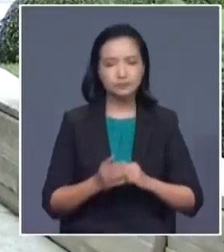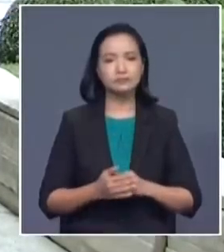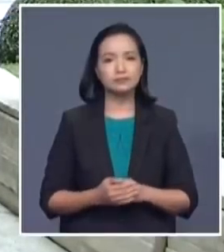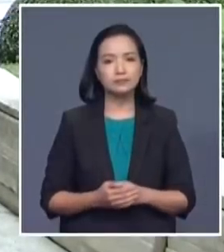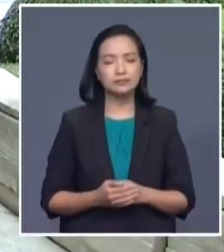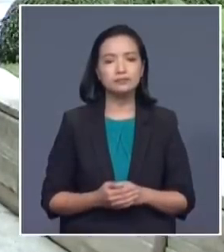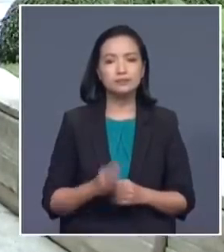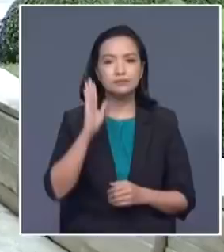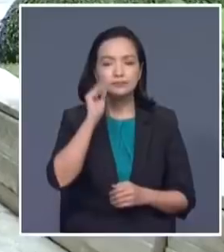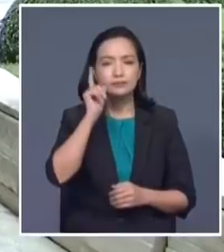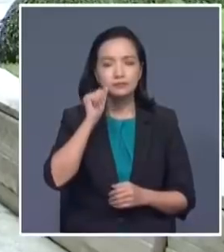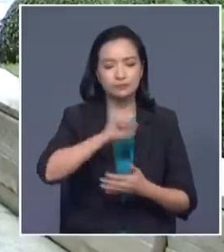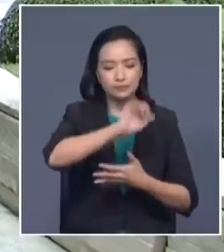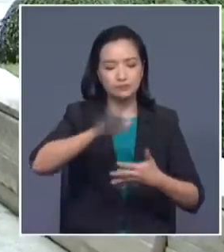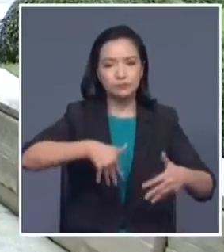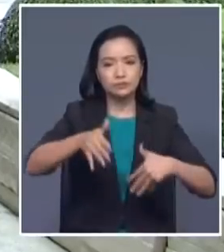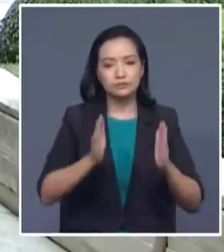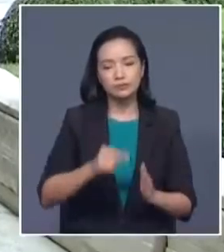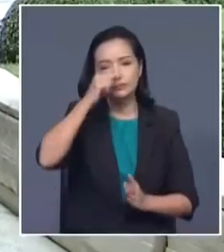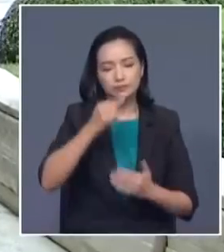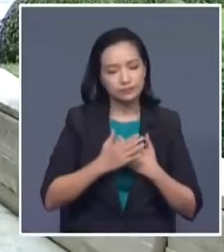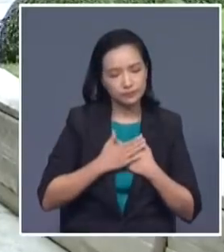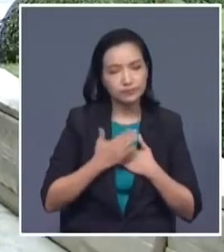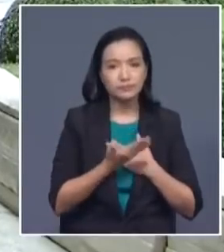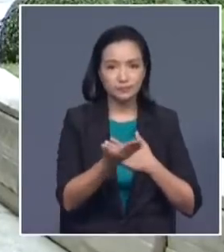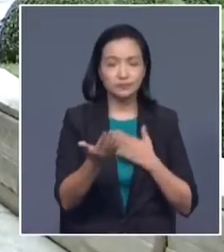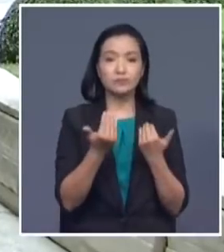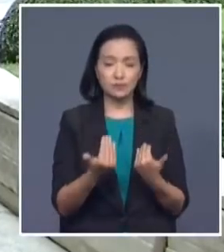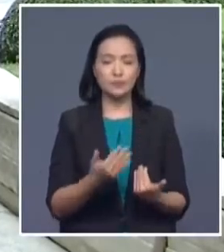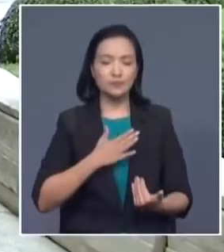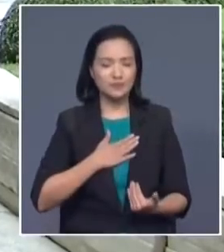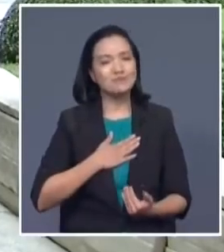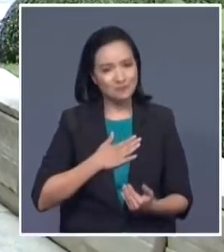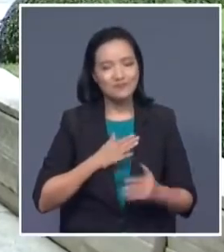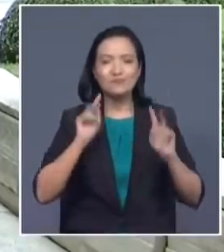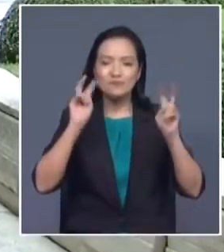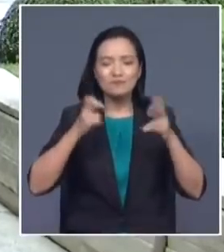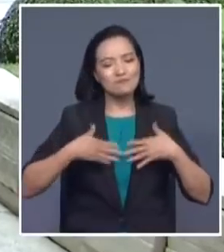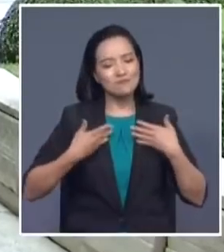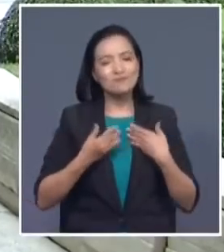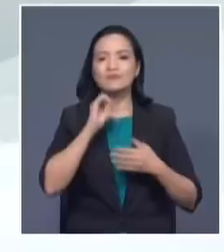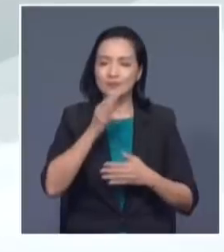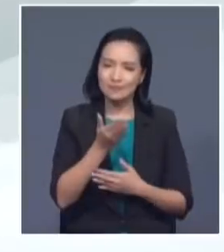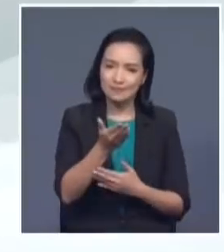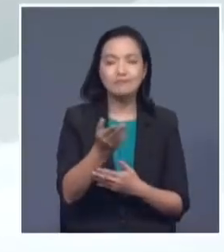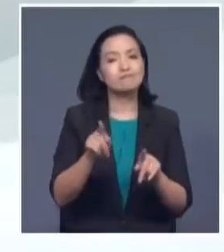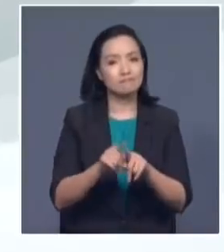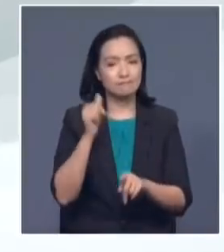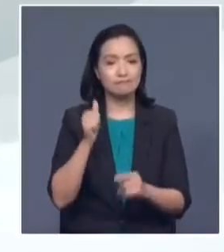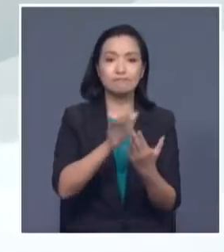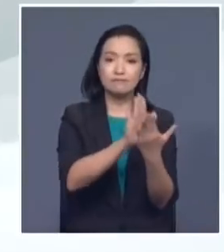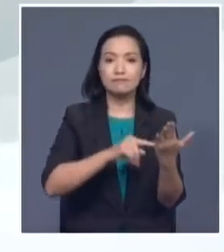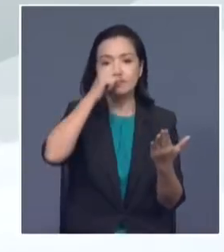สวัสดีครับพ่อแม่พี่น้องชาวไทยที่รักทุกท่านวันนี้ผมมีเรื่องที่น่ายินดีของบ้านเมืองมาบอกกล่าวเช่นเคยนะครับก็คือประเทศ